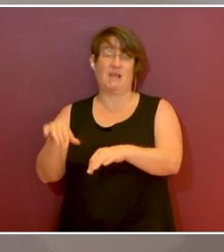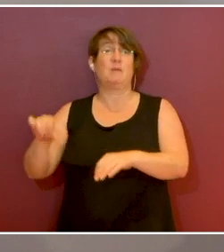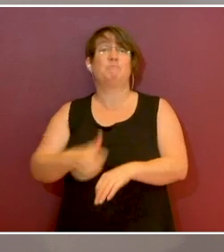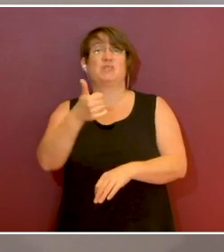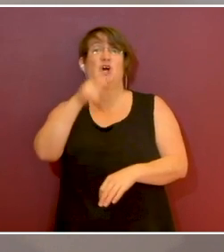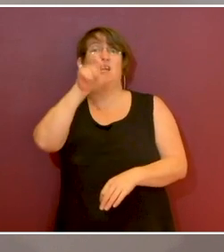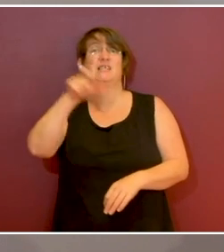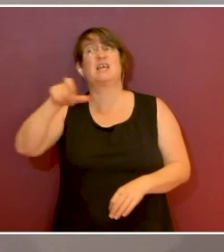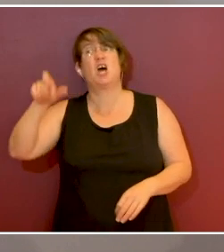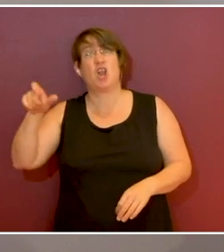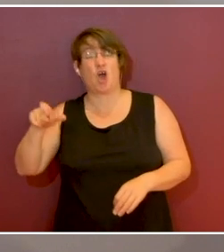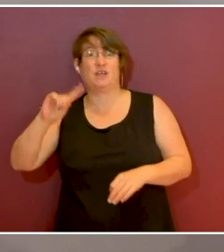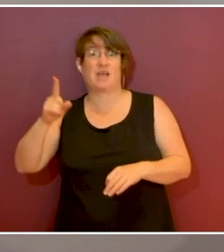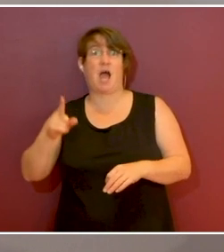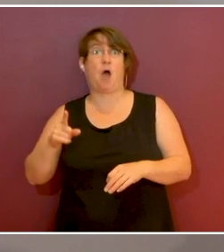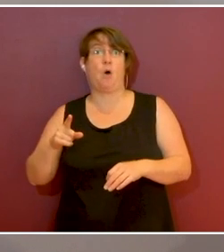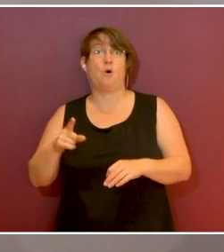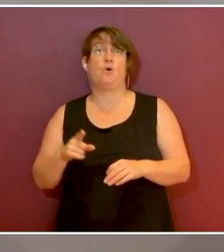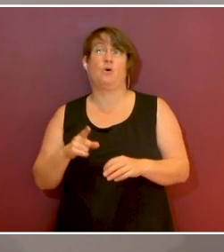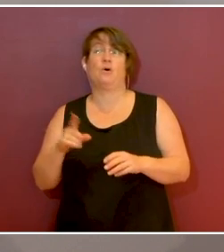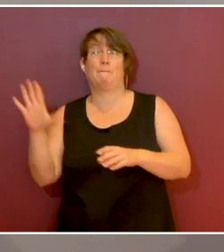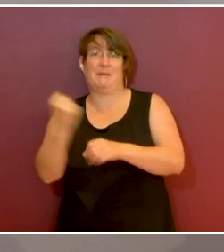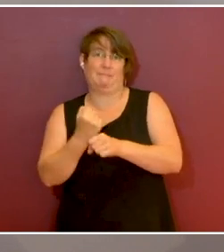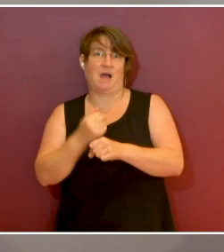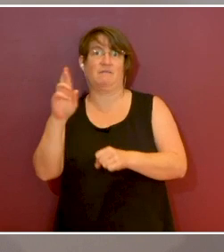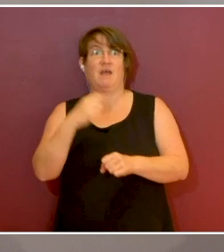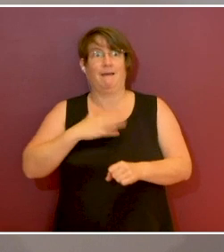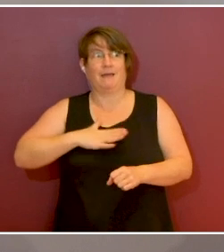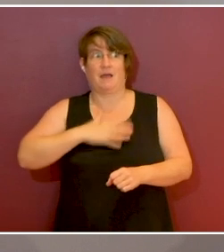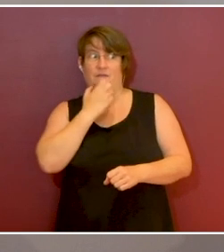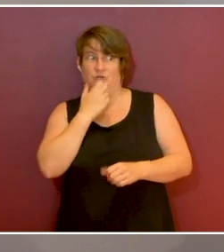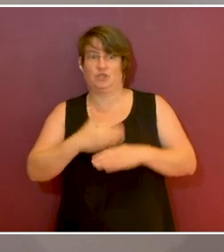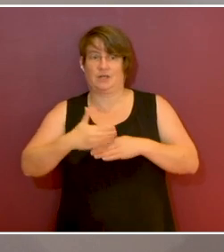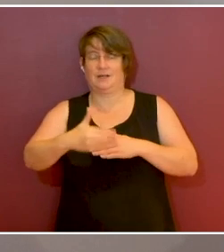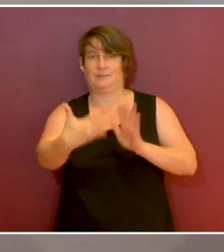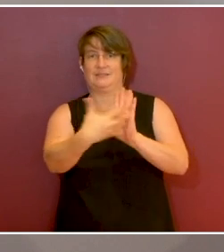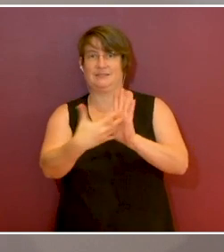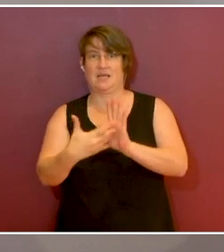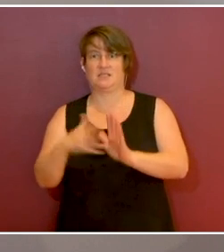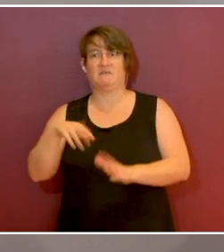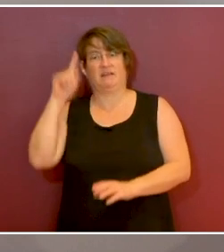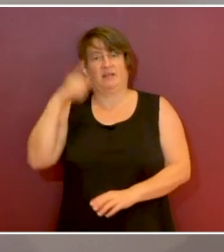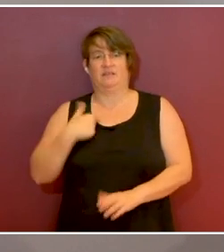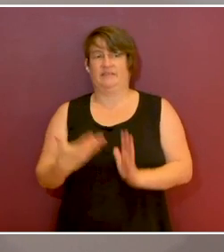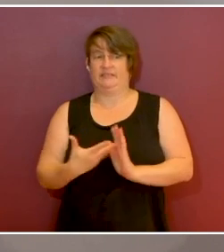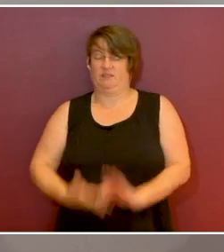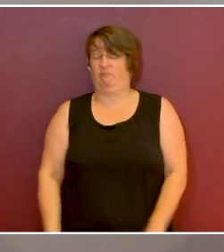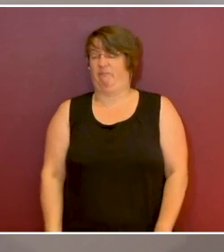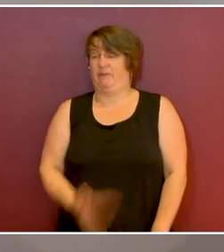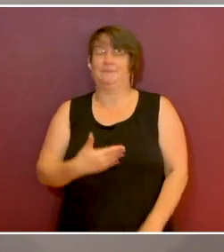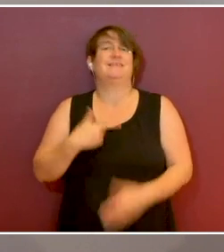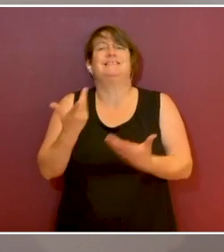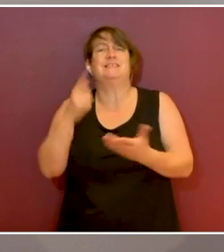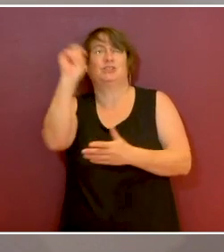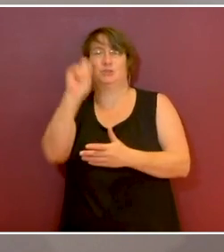ja, die gerne Sicherheit haben wollen, sich testen lassen wollen und vielleicht die, die davon nichts halten, eher nicht an so einer Studie teilnehmen. Das kann man natürlich nie